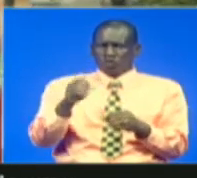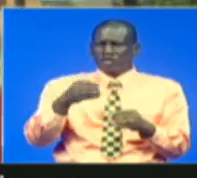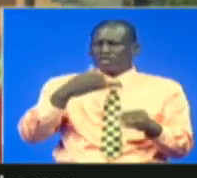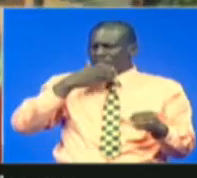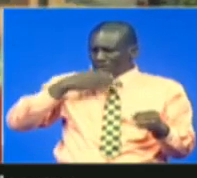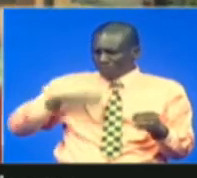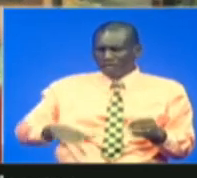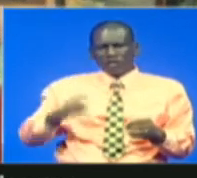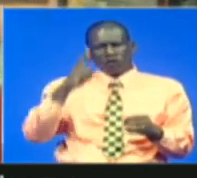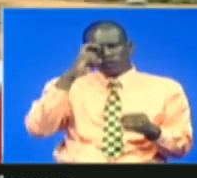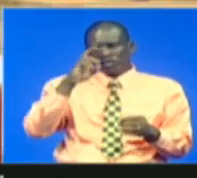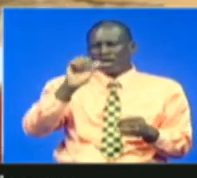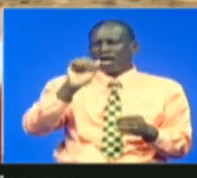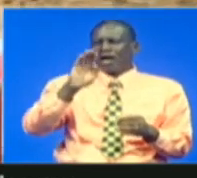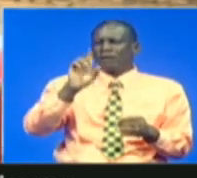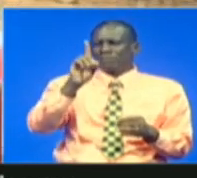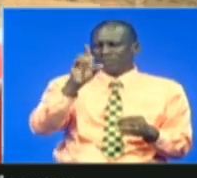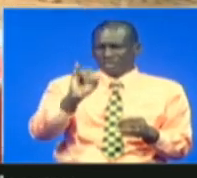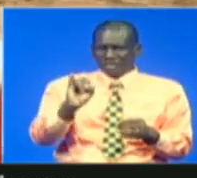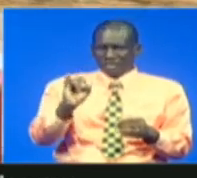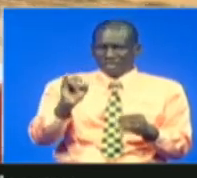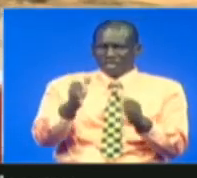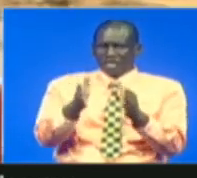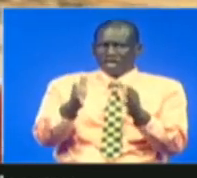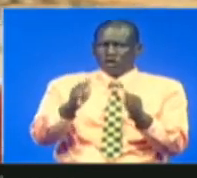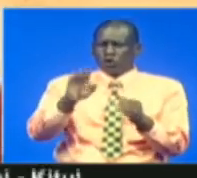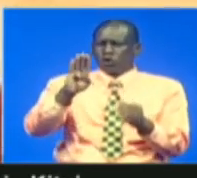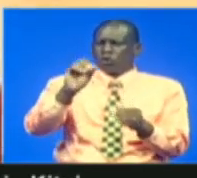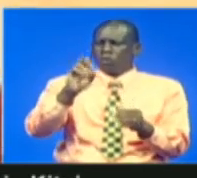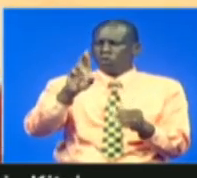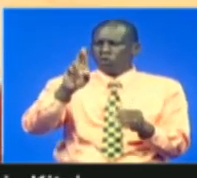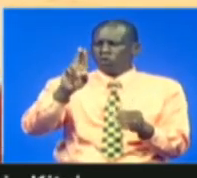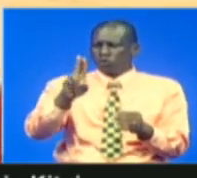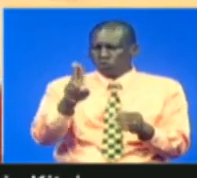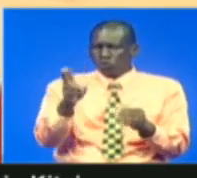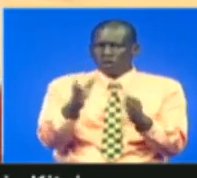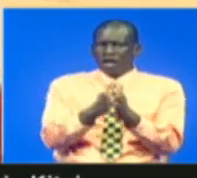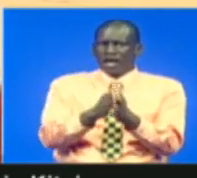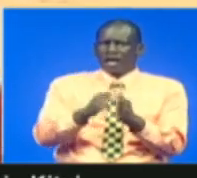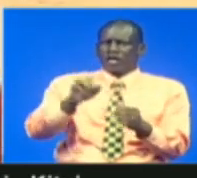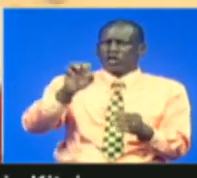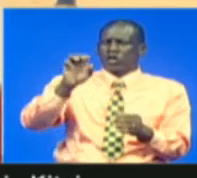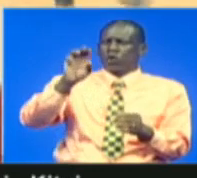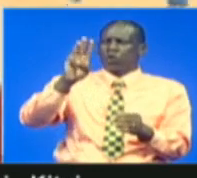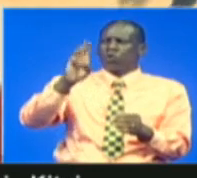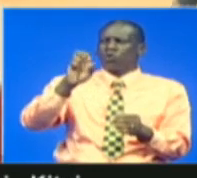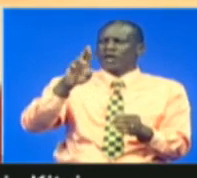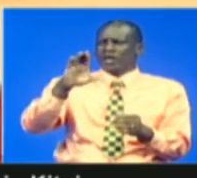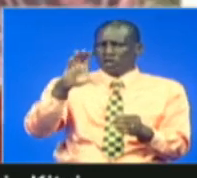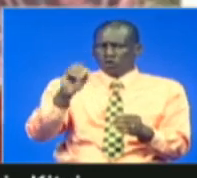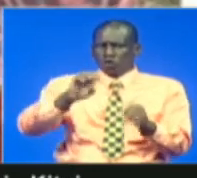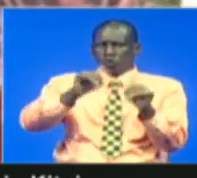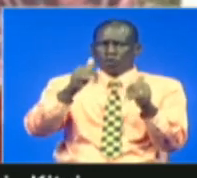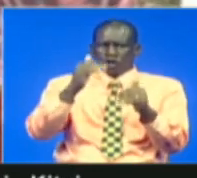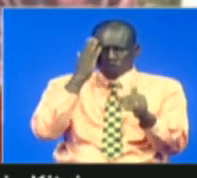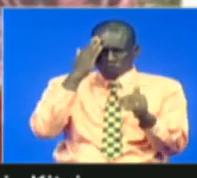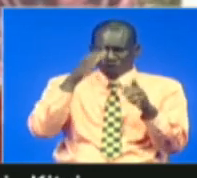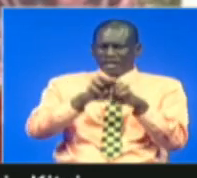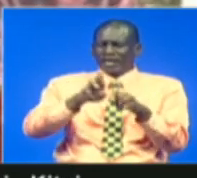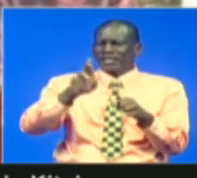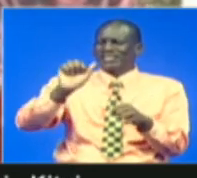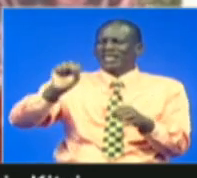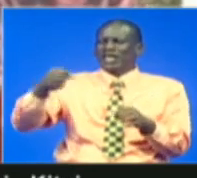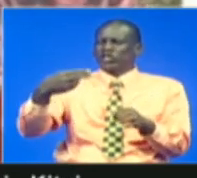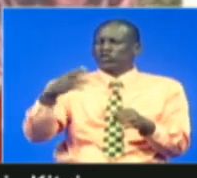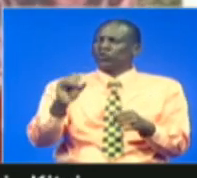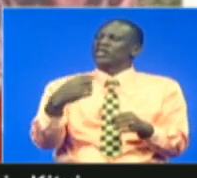washukiwa Abdi Ali Konchara, Boru Abdi Bidu na Ramadan Wario Bonaya maarufu Rasho wamesema